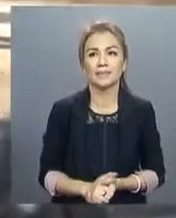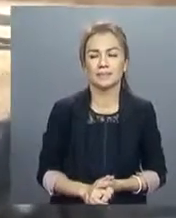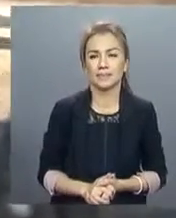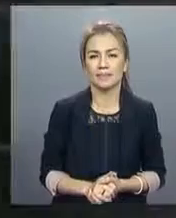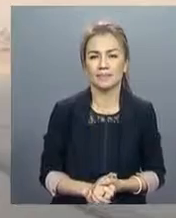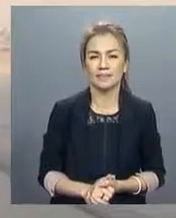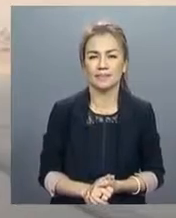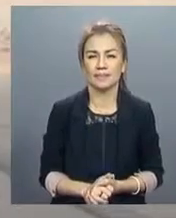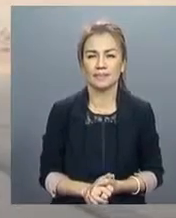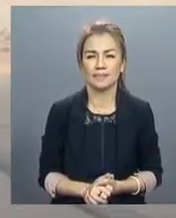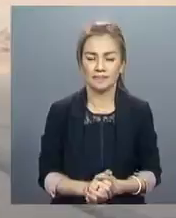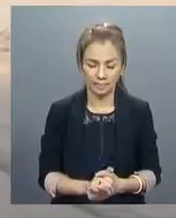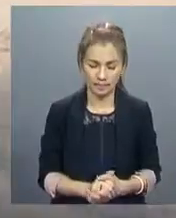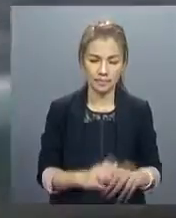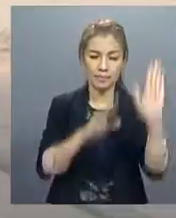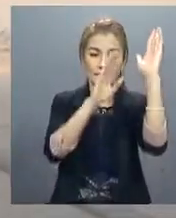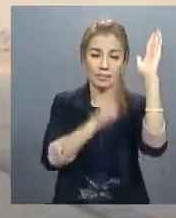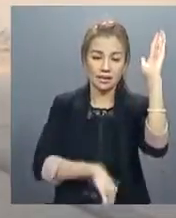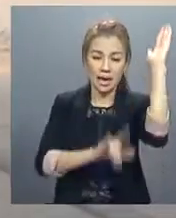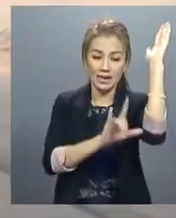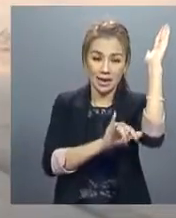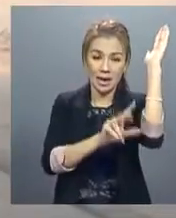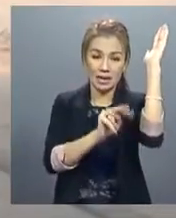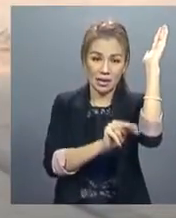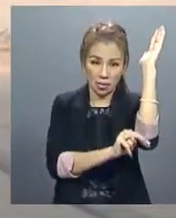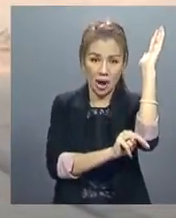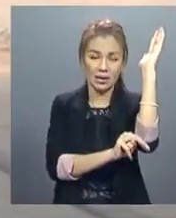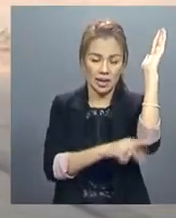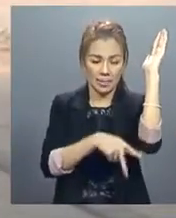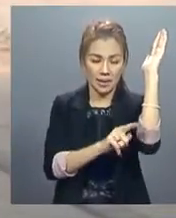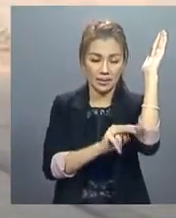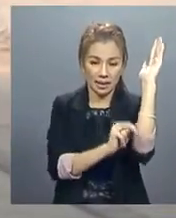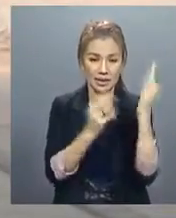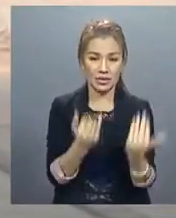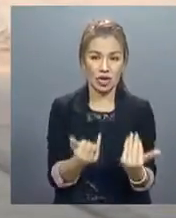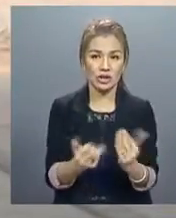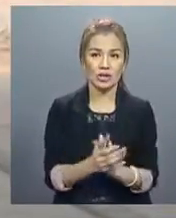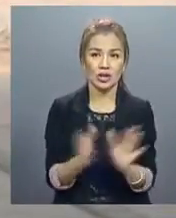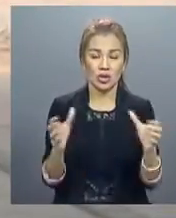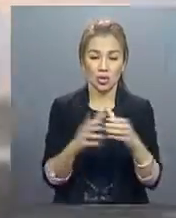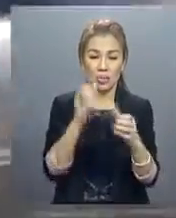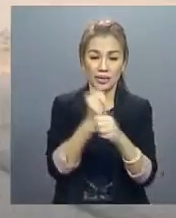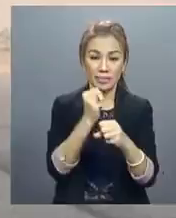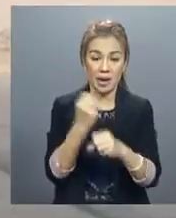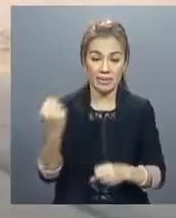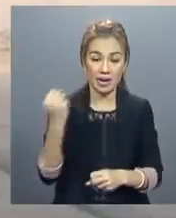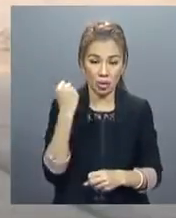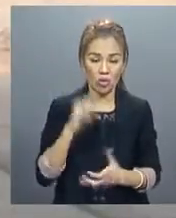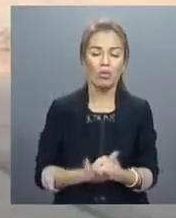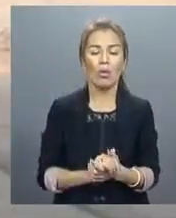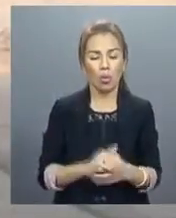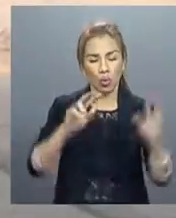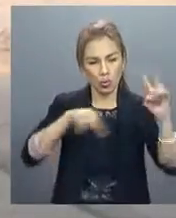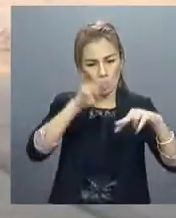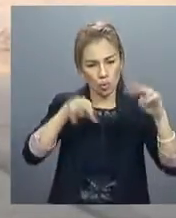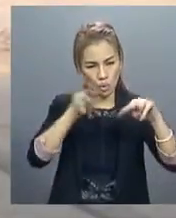สำหรับพื้นที่จังหวัดชายแดนภาคใต้ทั้งจังหวัดยะลานราธิวาสและจังหวัดปัตตานีขณะนี้เจ้าหน้าที่ฝ่ายความมั่นคงได้เพิ่มมาตรการรักษา